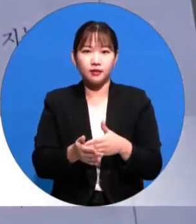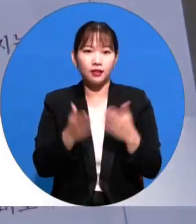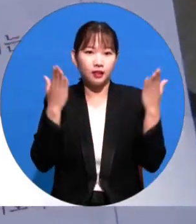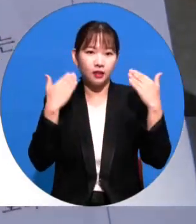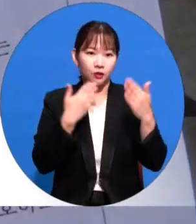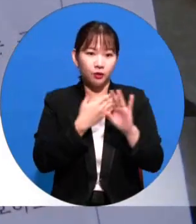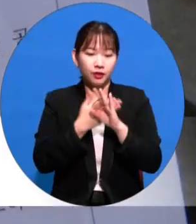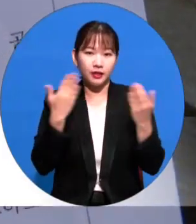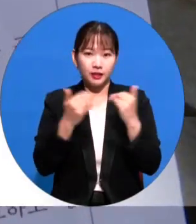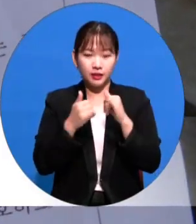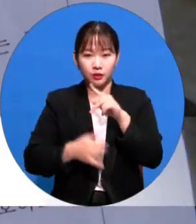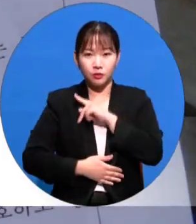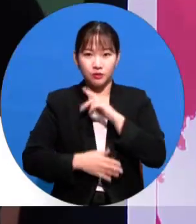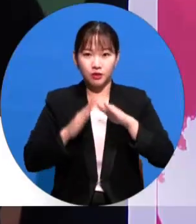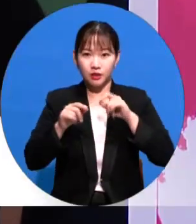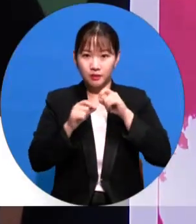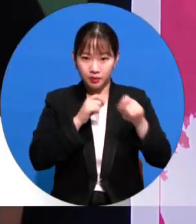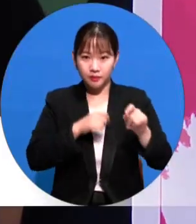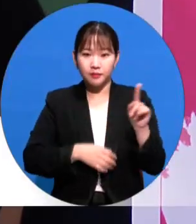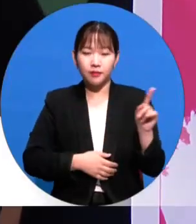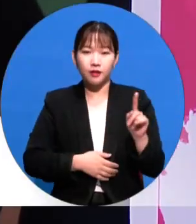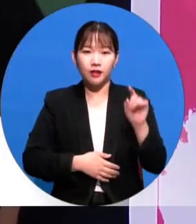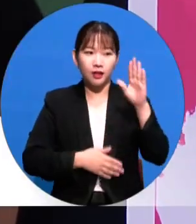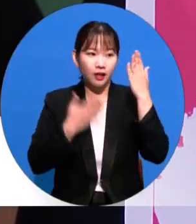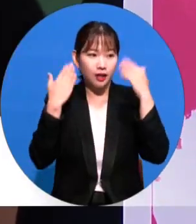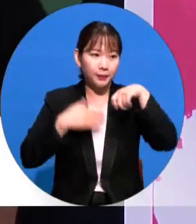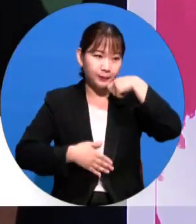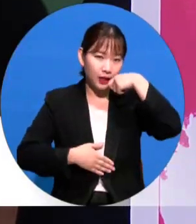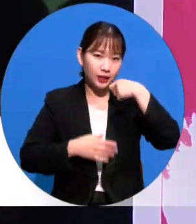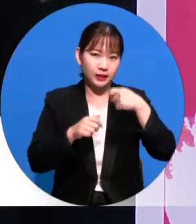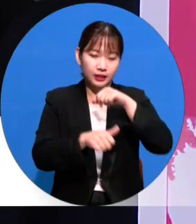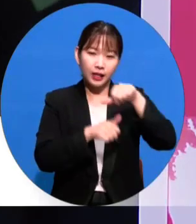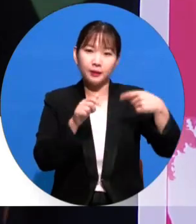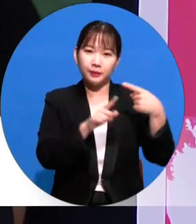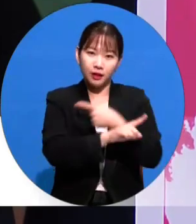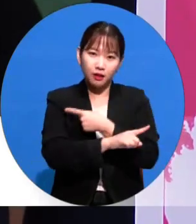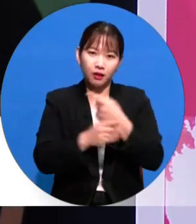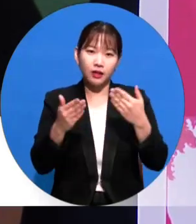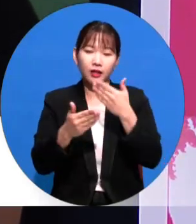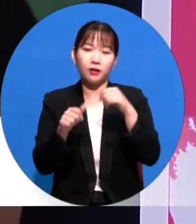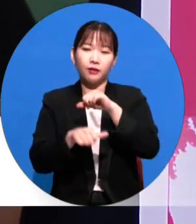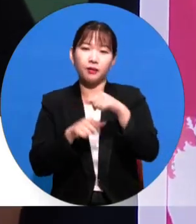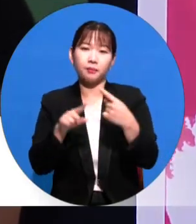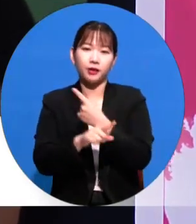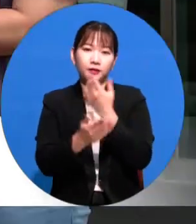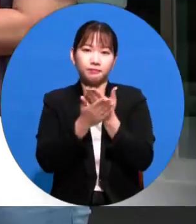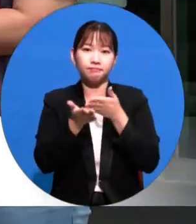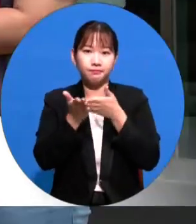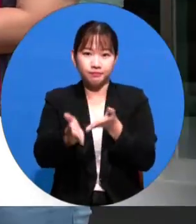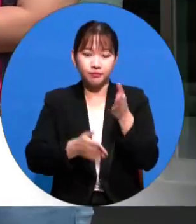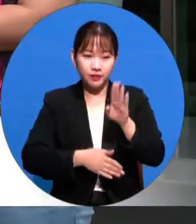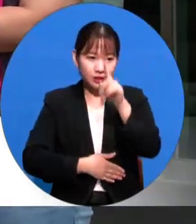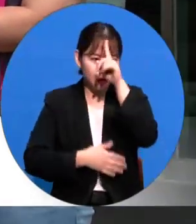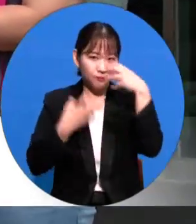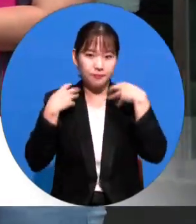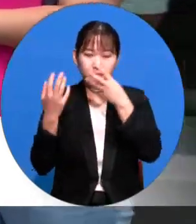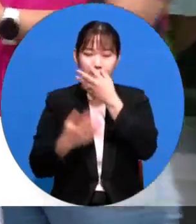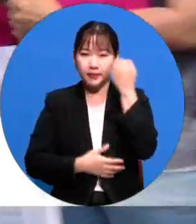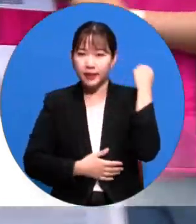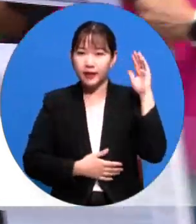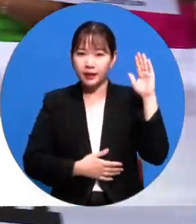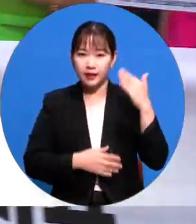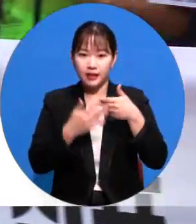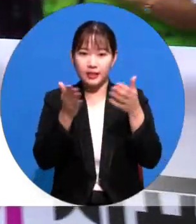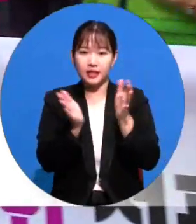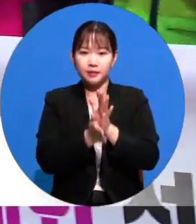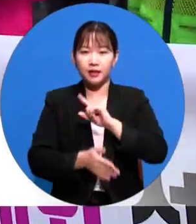학교 비정규직 노조 전남 지부는 학교 급식 시설 개선 등 노동 환경 개선을 요구했지만 정부가 외면하면서